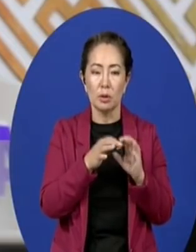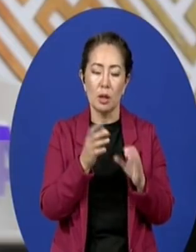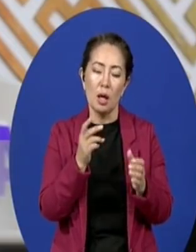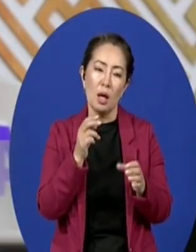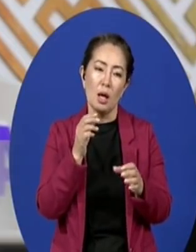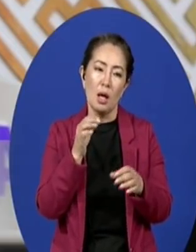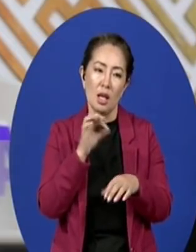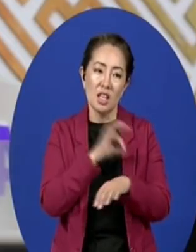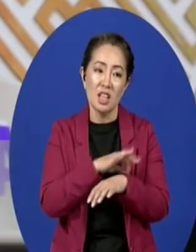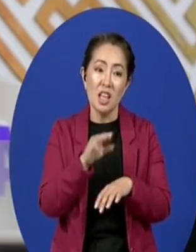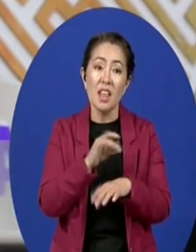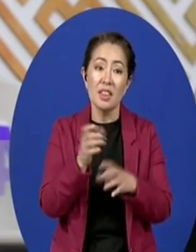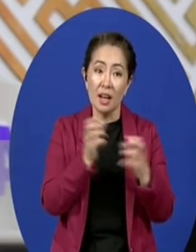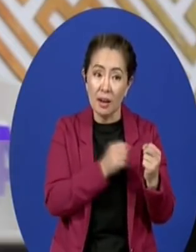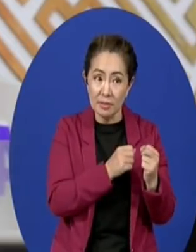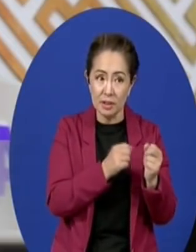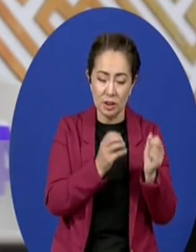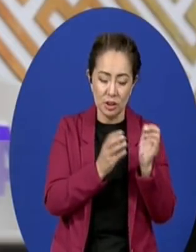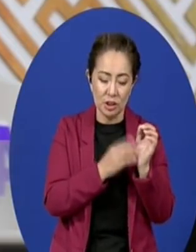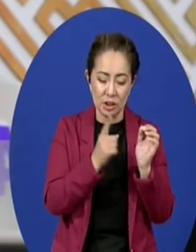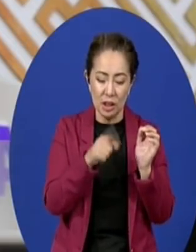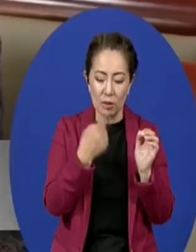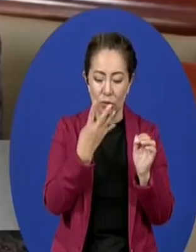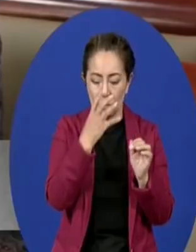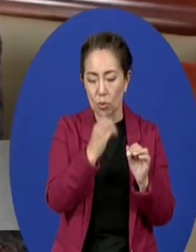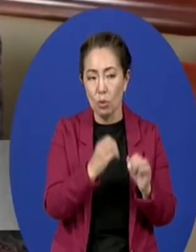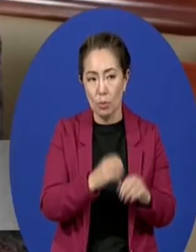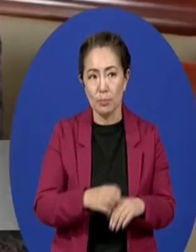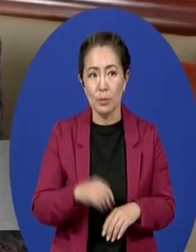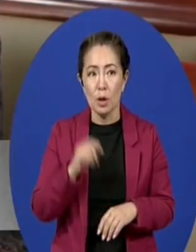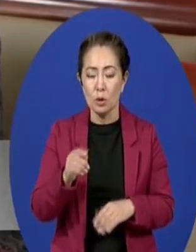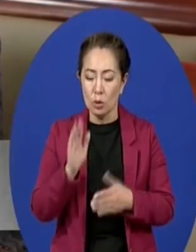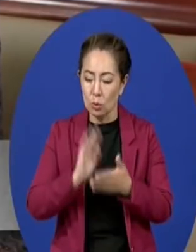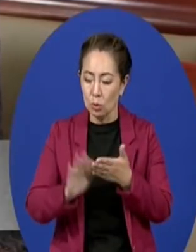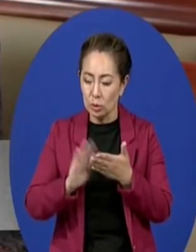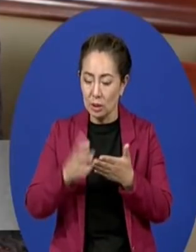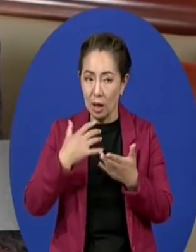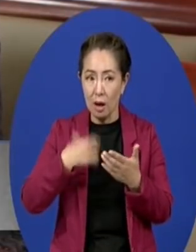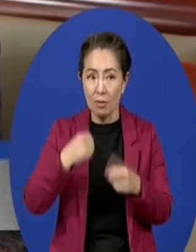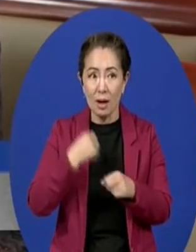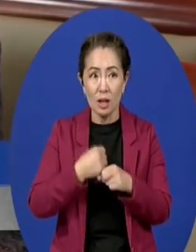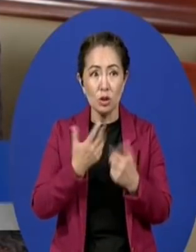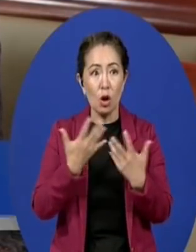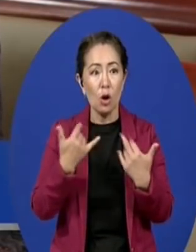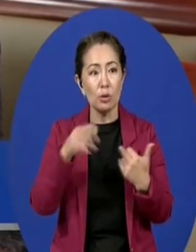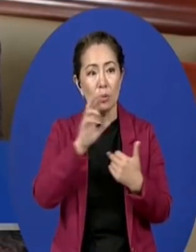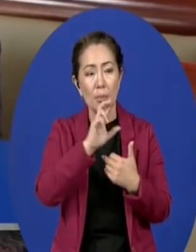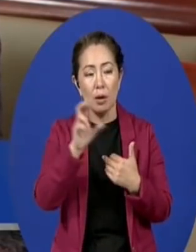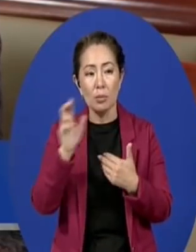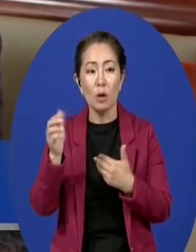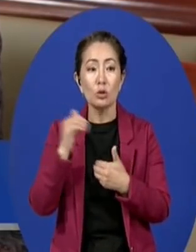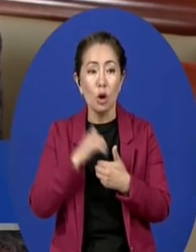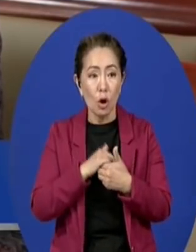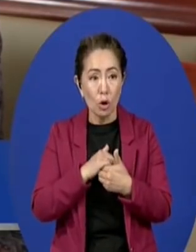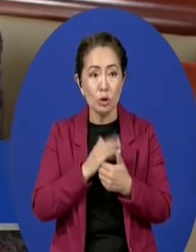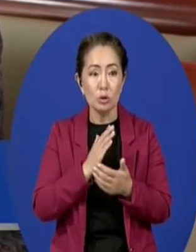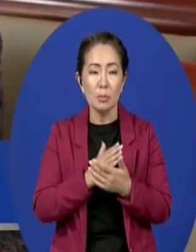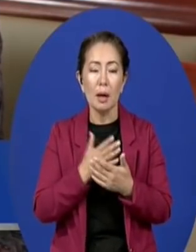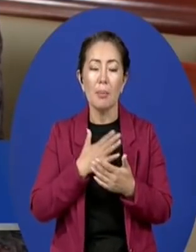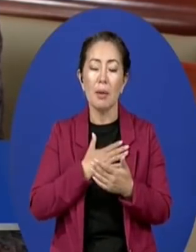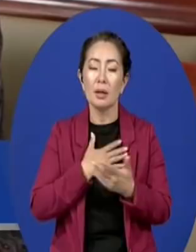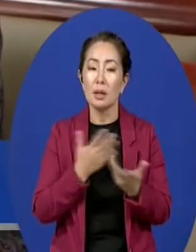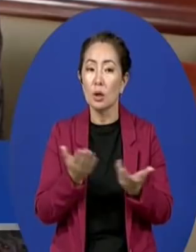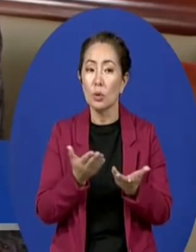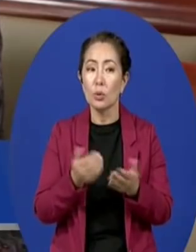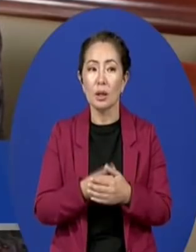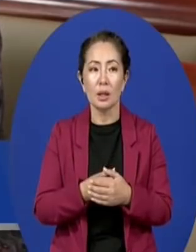байна. А нийт 91.4% бол эзэлж байна. Өнөөдрийн худалдаа авах ажиллагаанд маш олон аж ахуй нэгж ордог болсон. Тэгээ манайх бол